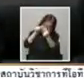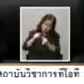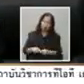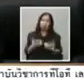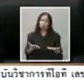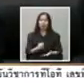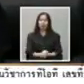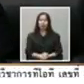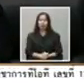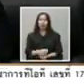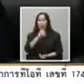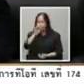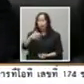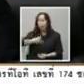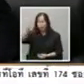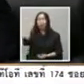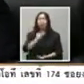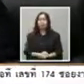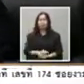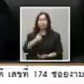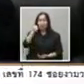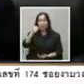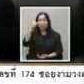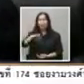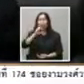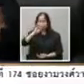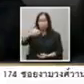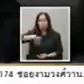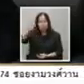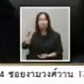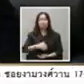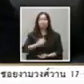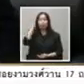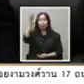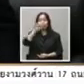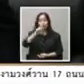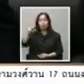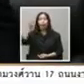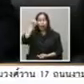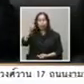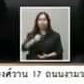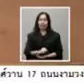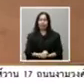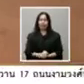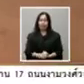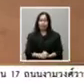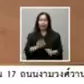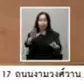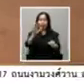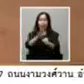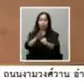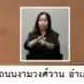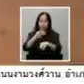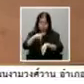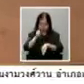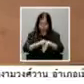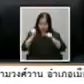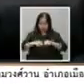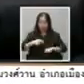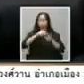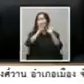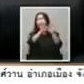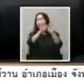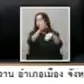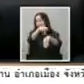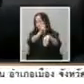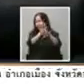ก็บอกไปสิครับว่ามันไม่ได้เรื่องนั้นมันได้เรื่องนี้ไม่ได้ท่านก็จะได้เข้าใจก็เท่านั้นเอง ให้ประธานวินิจฉัยครับมันจะได้จบ ท่านจะจบแล้วผมฝากไว ้ครับ